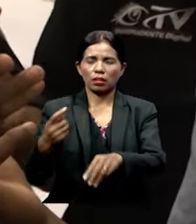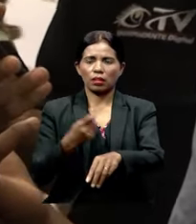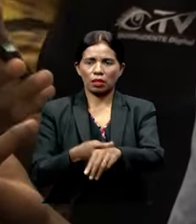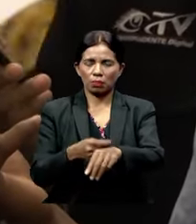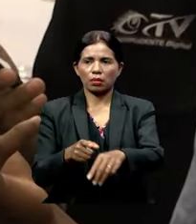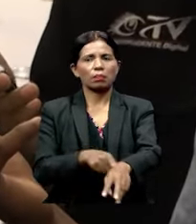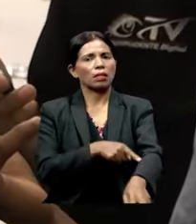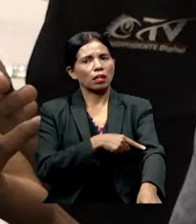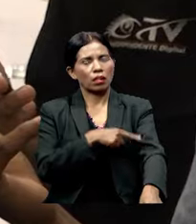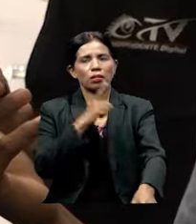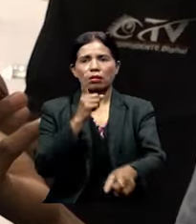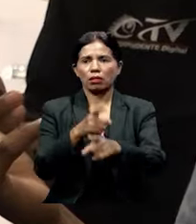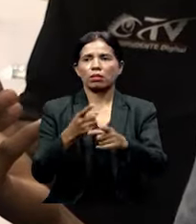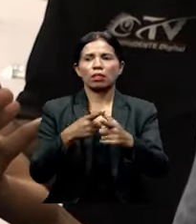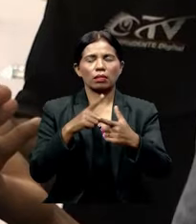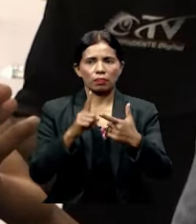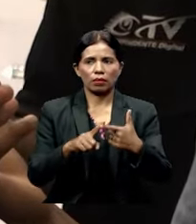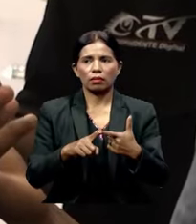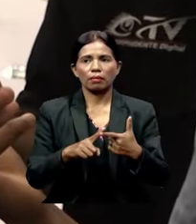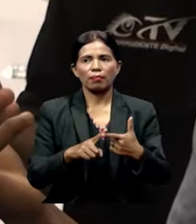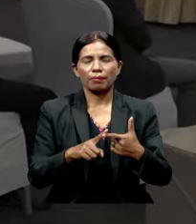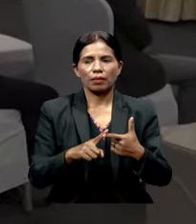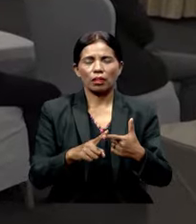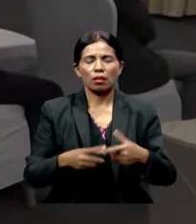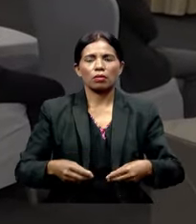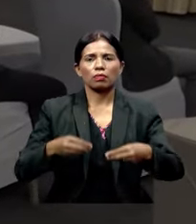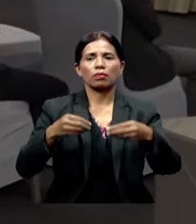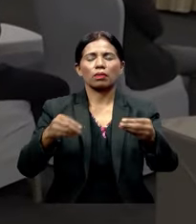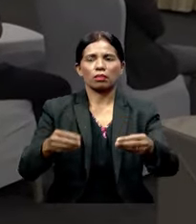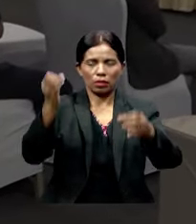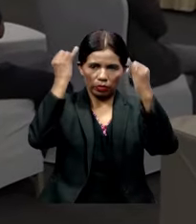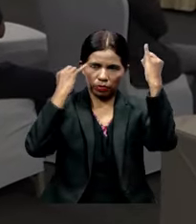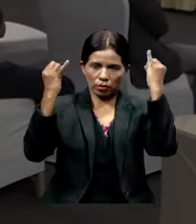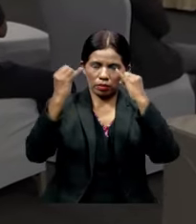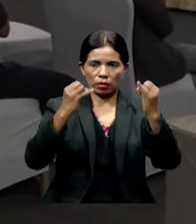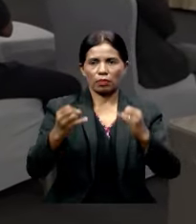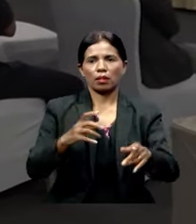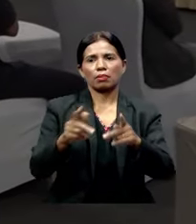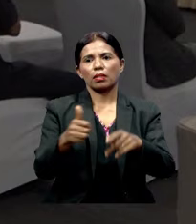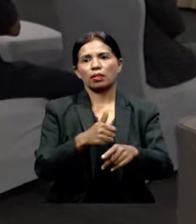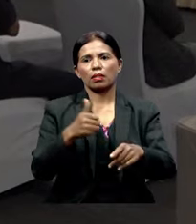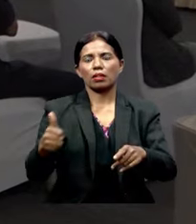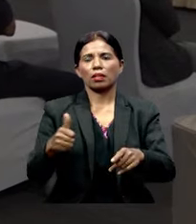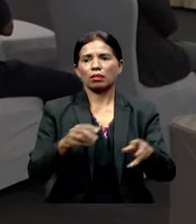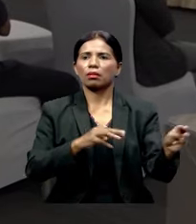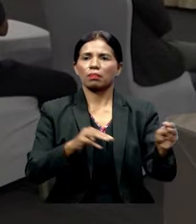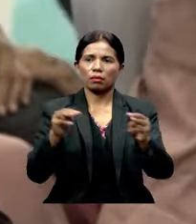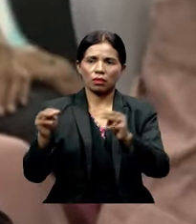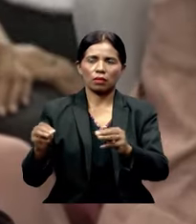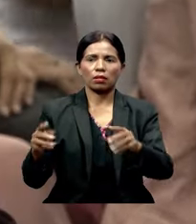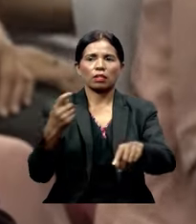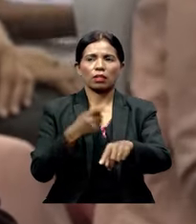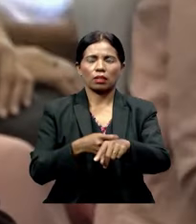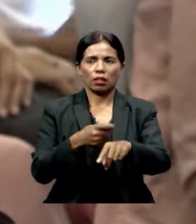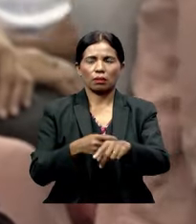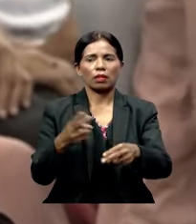kelir demais i depois notifikasaun ka informasaun ba parte sira bang hira atu adia ne mos ba tempo ne be